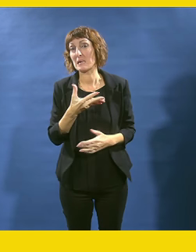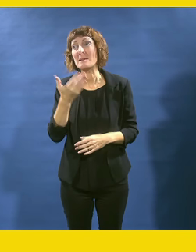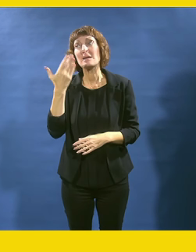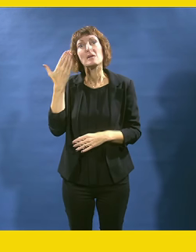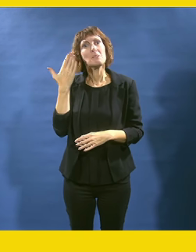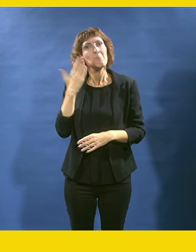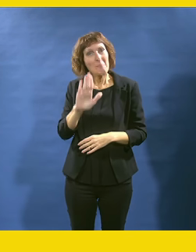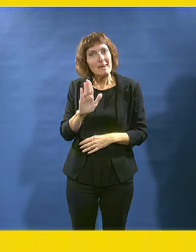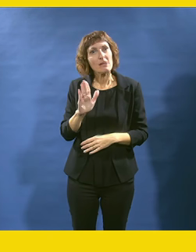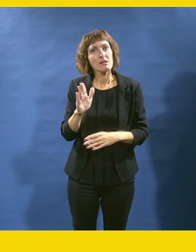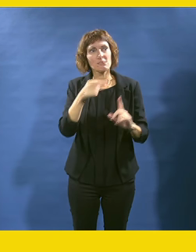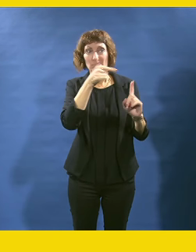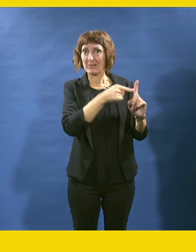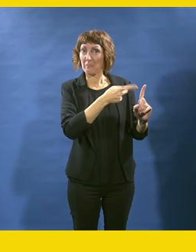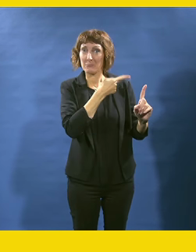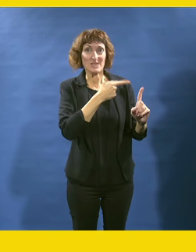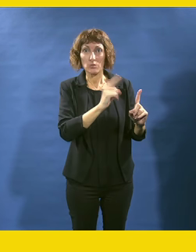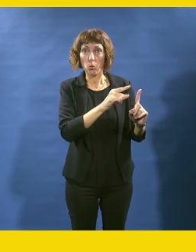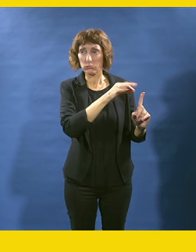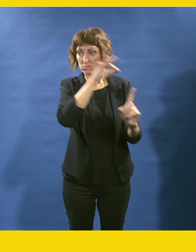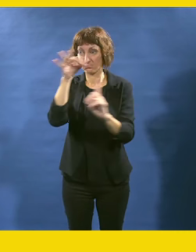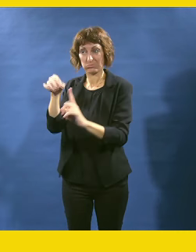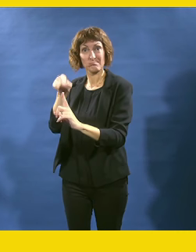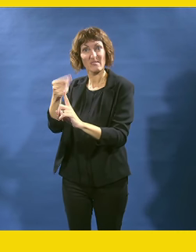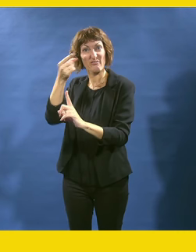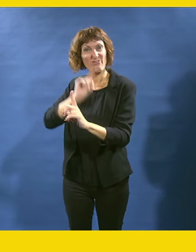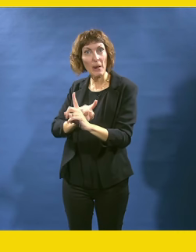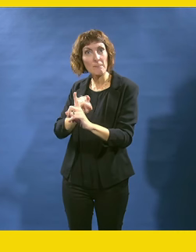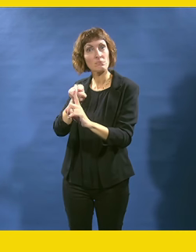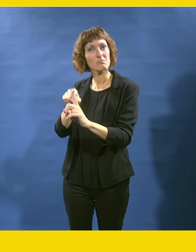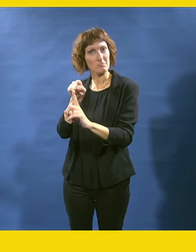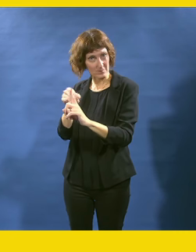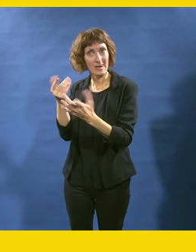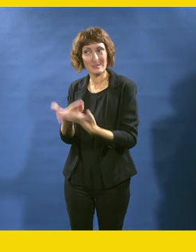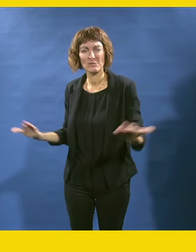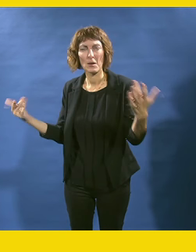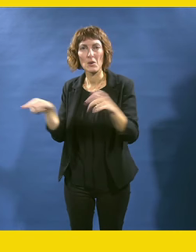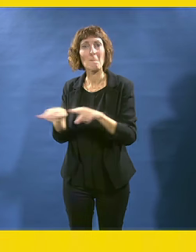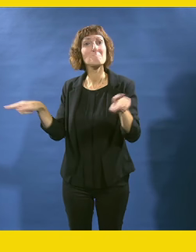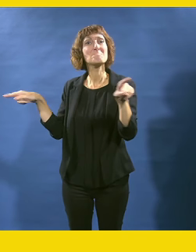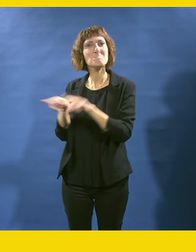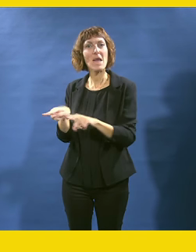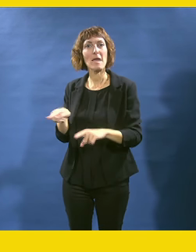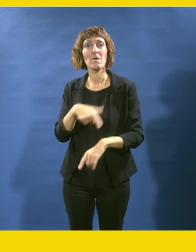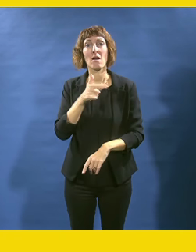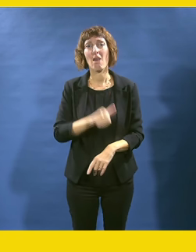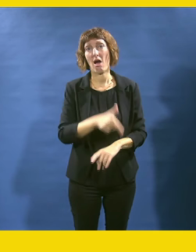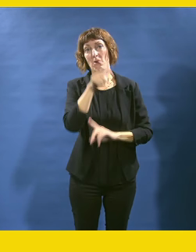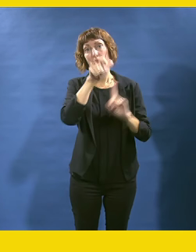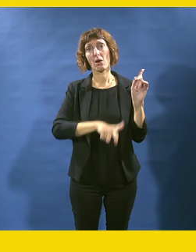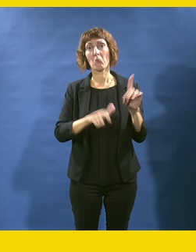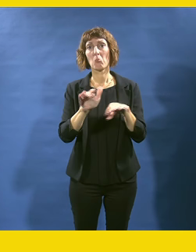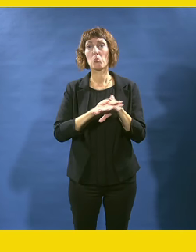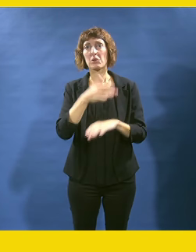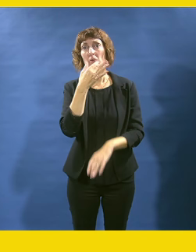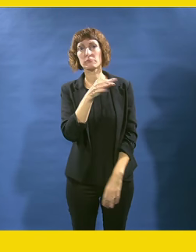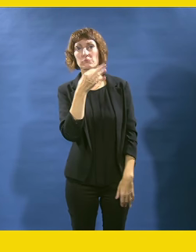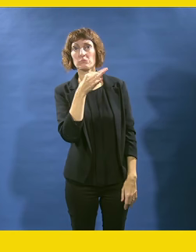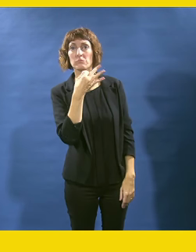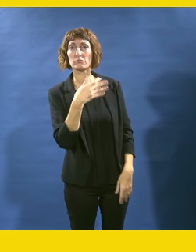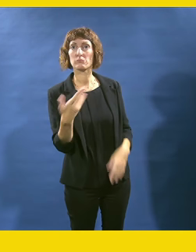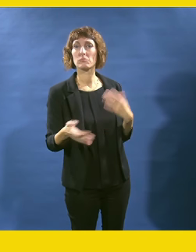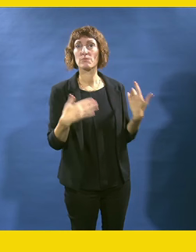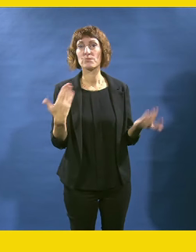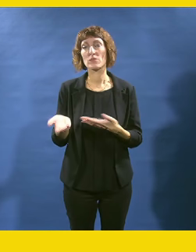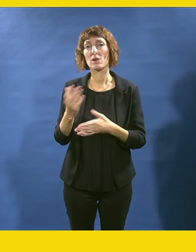tuées, eh bien, la vérité, c'est qu'au-delà de quelques discours prétendument volontaristes ponctués de « Gérard Depardieu est